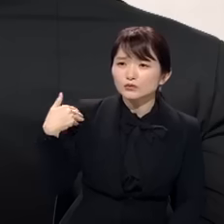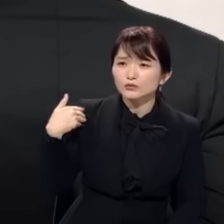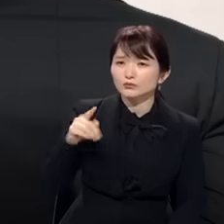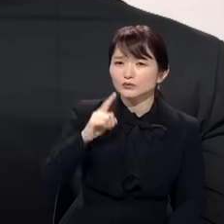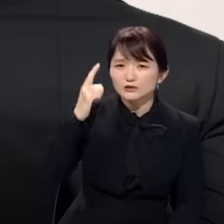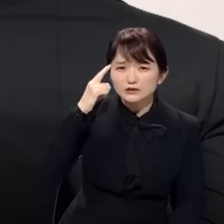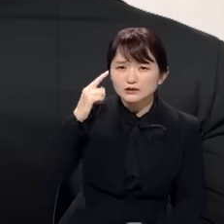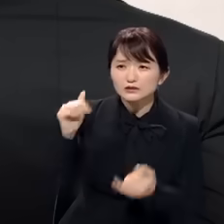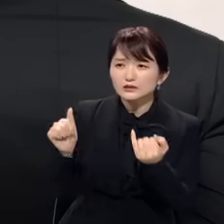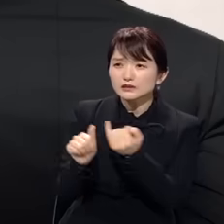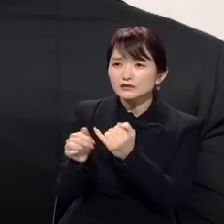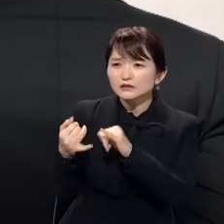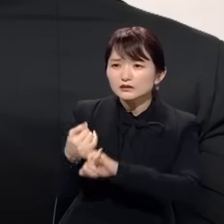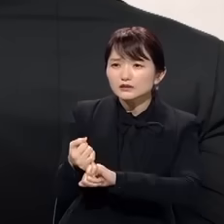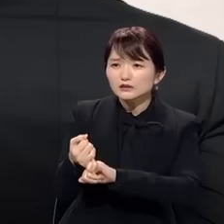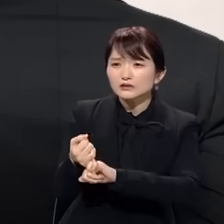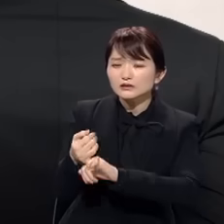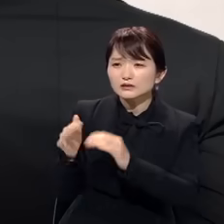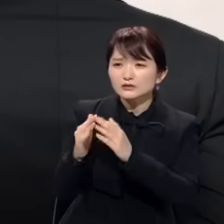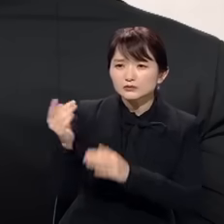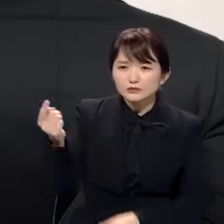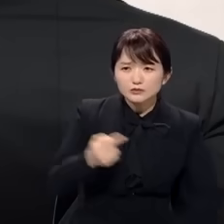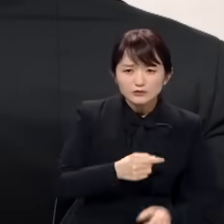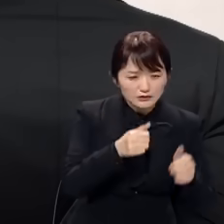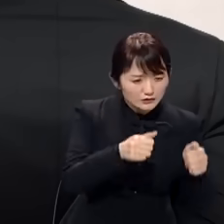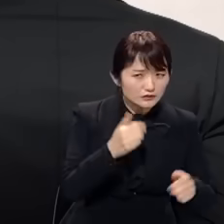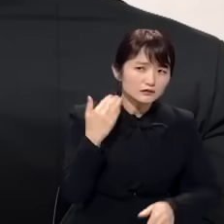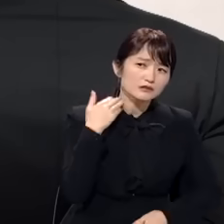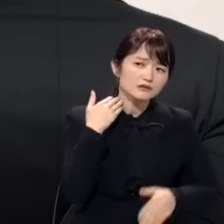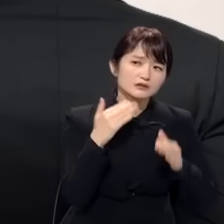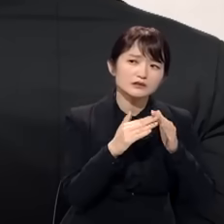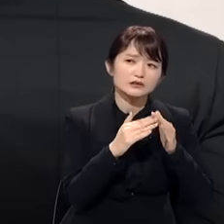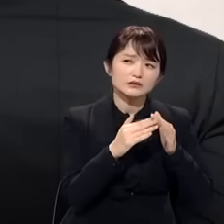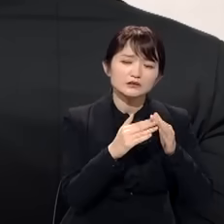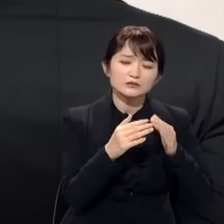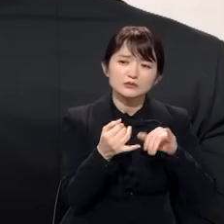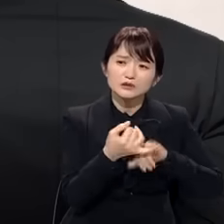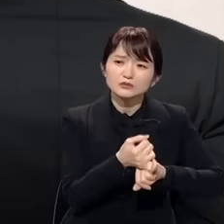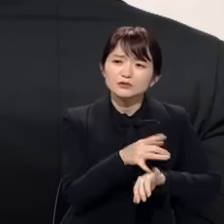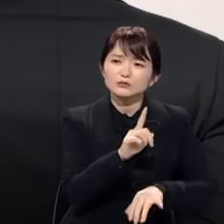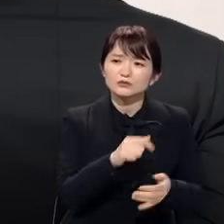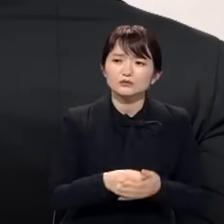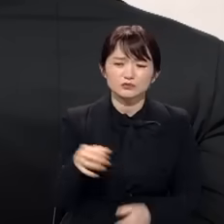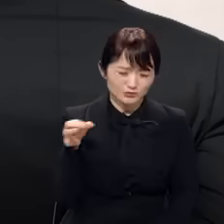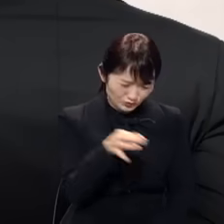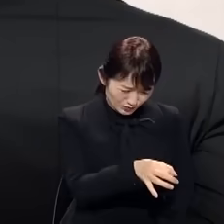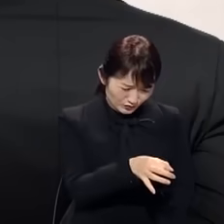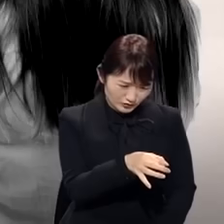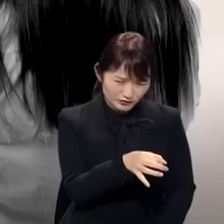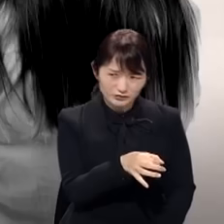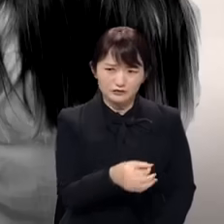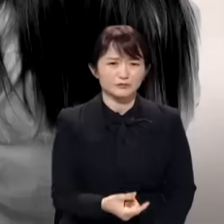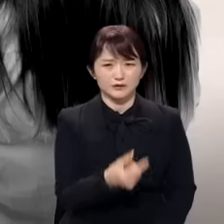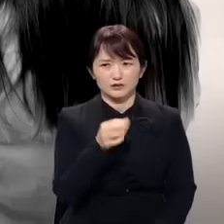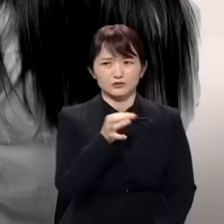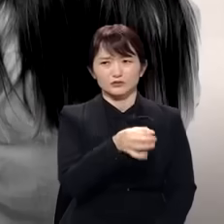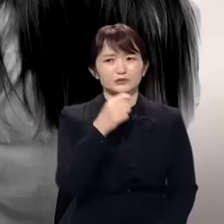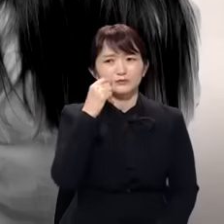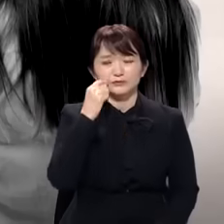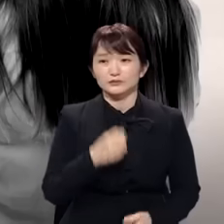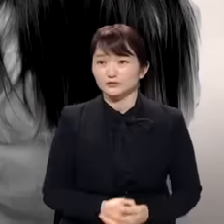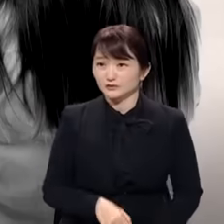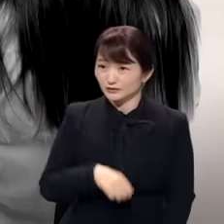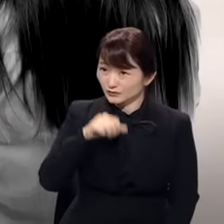무슨 생각으로 결혼을 약속하고 집에 인사와서 전세집 가져오는 거야. 좋지만 그렇다면 정상 없죠. 좋았겠다. 내가